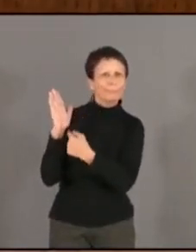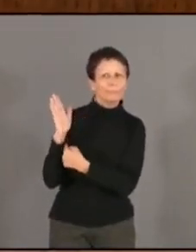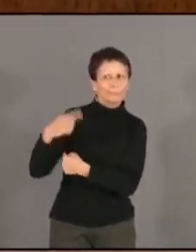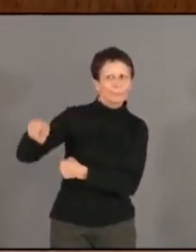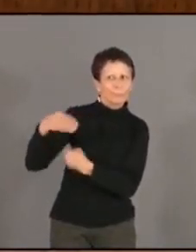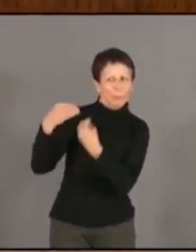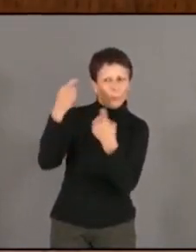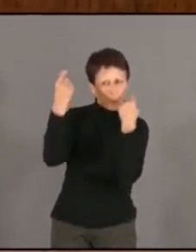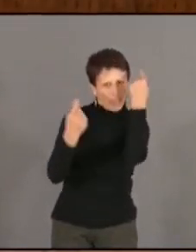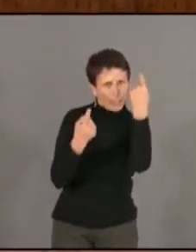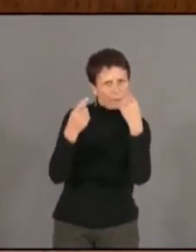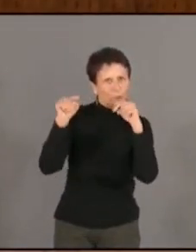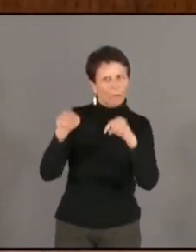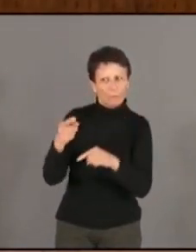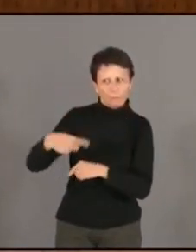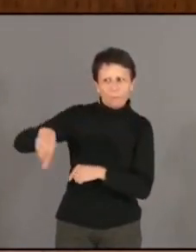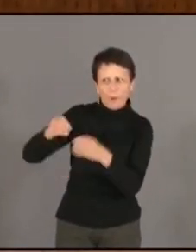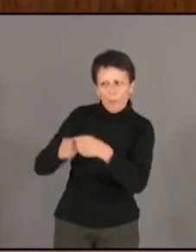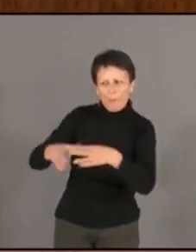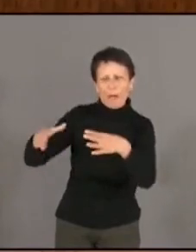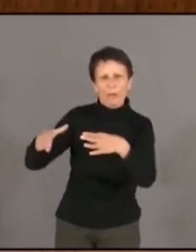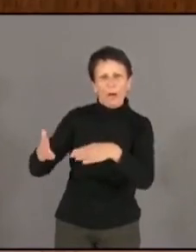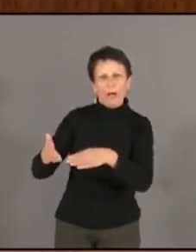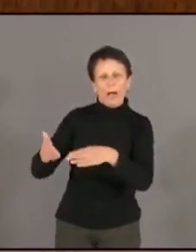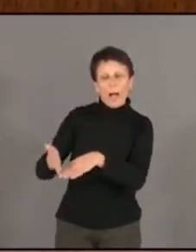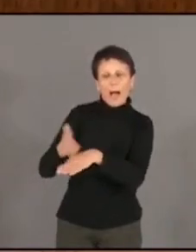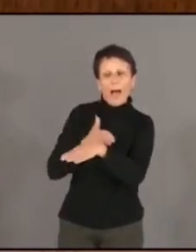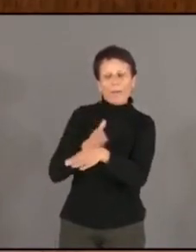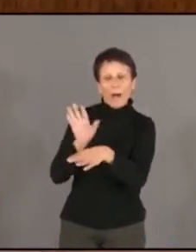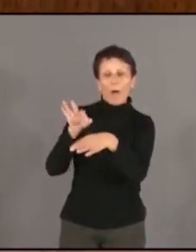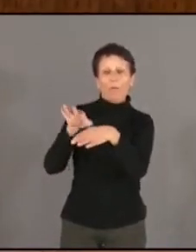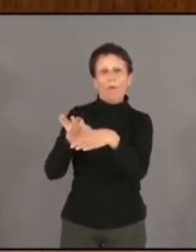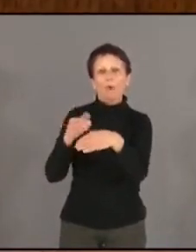réflexion, à la réflexion de votre majorité en attendant le vote du budget dans quelques mois.